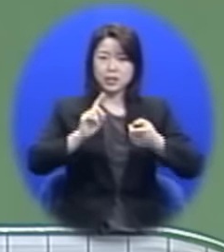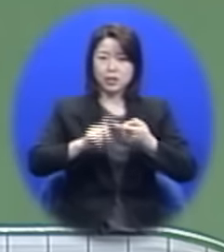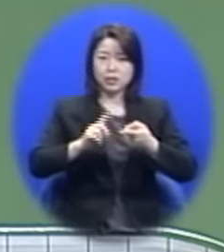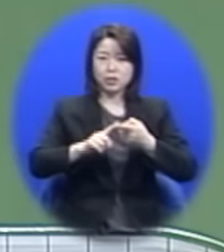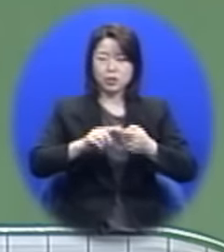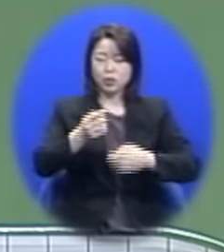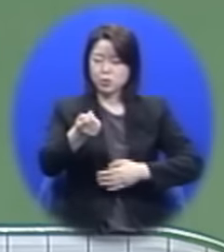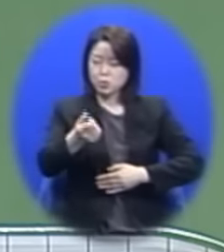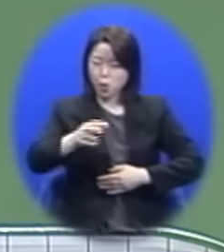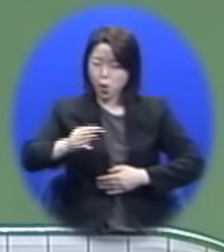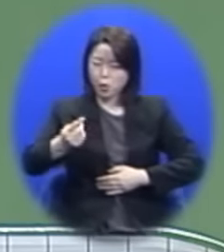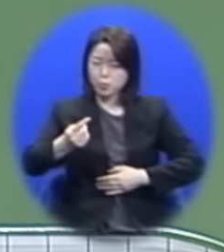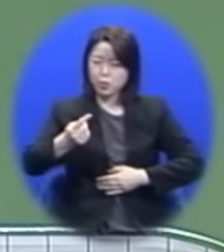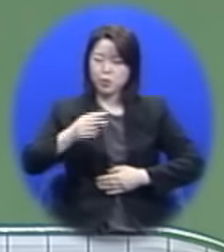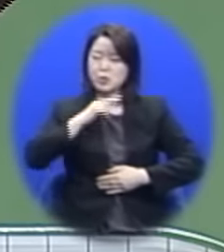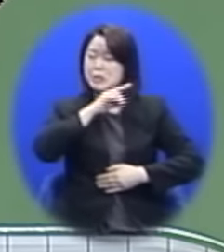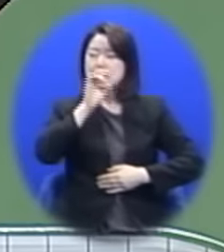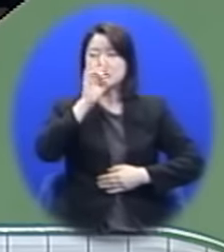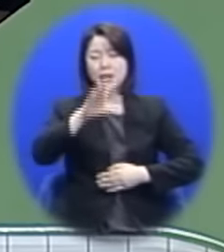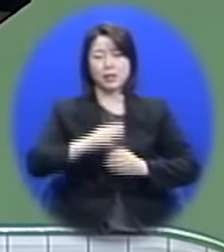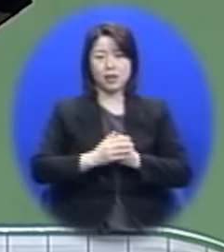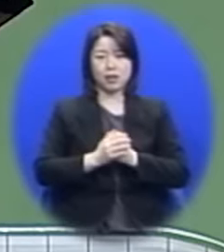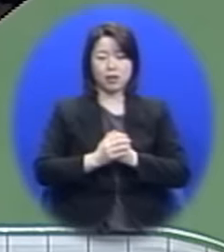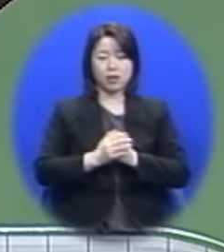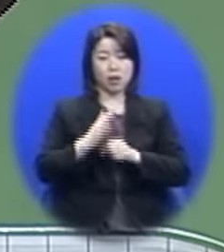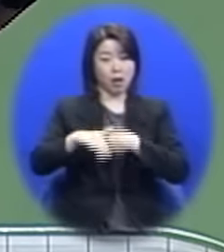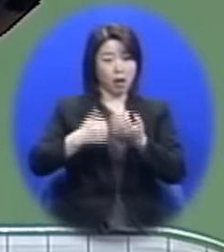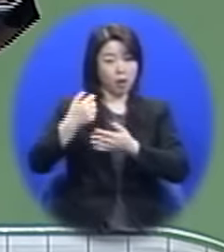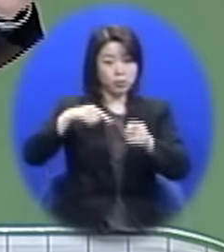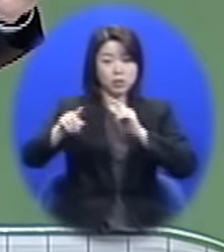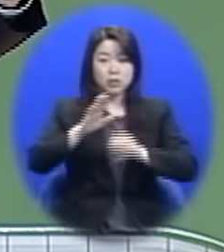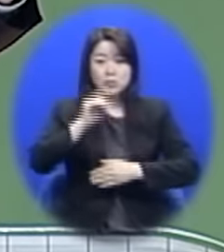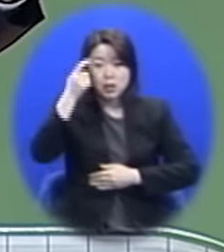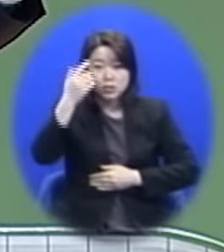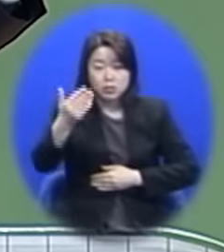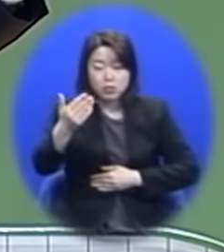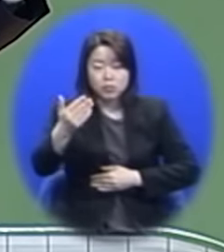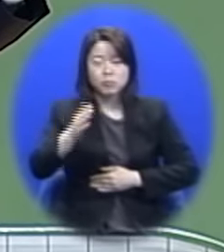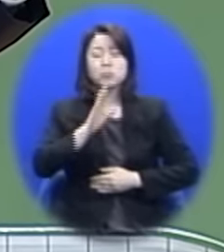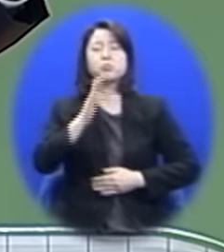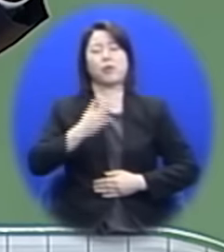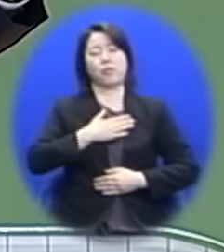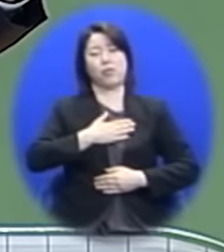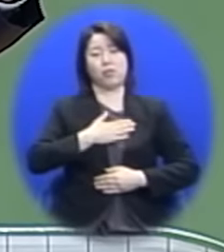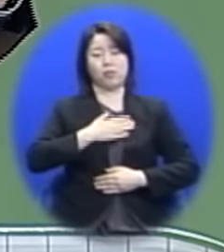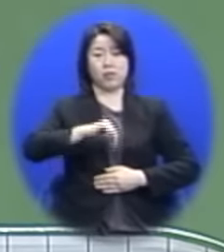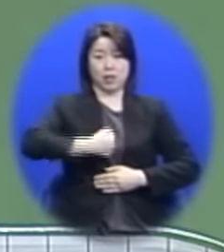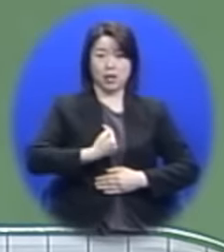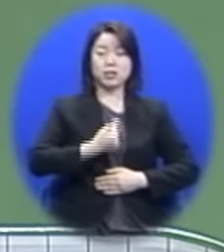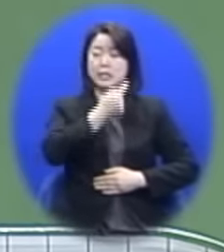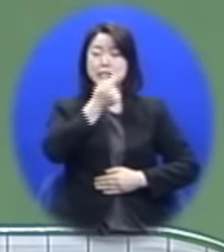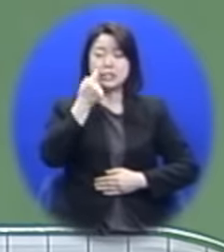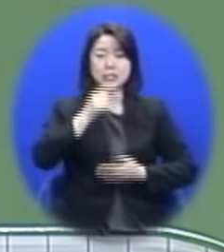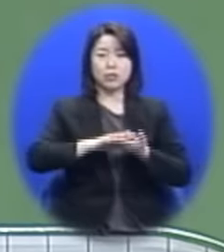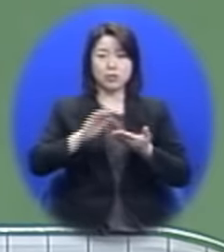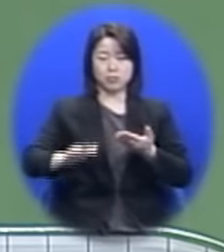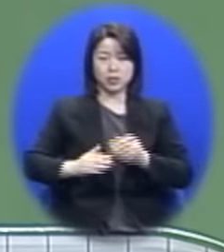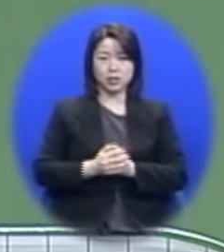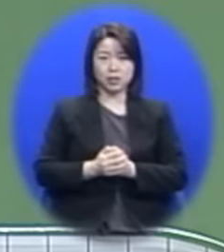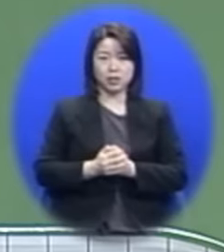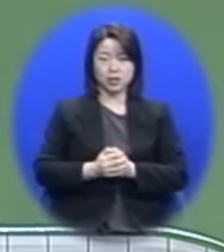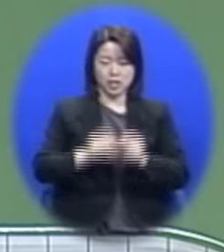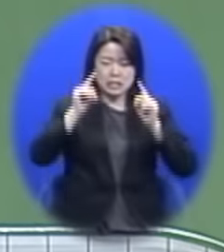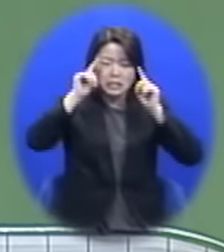없어요. 하나님이 다스리시는가? 저 자신이 증거예요. 저 자신이. 지옥에 갈 수밖에 없는